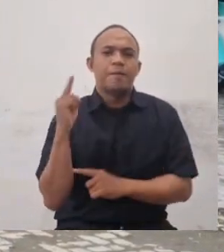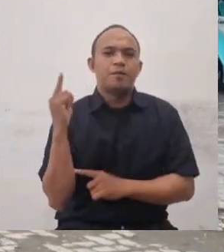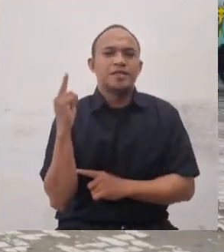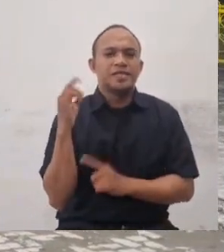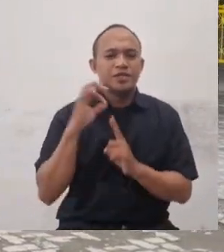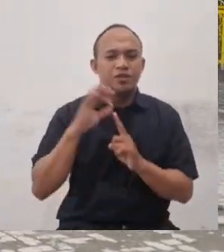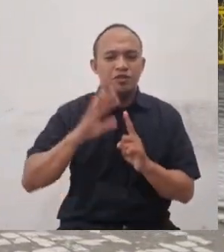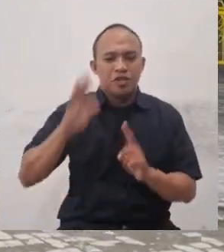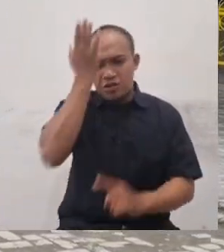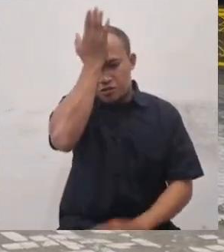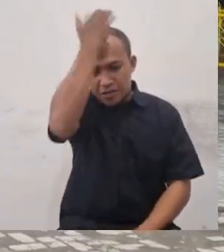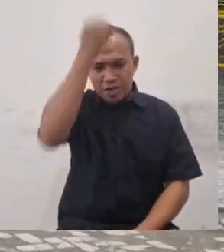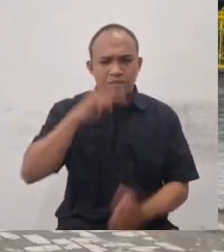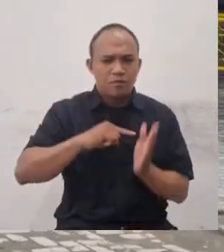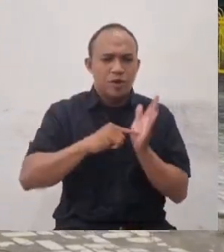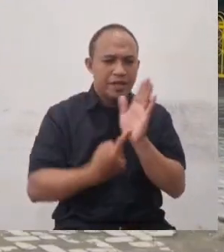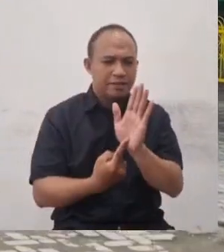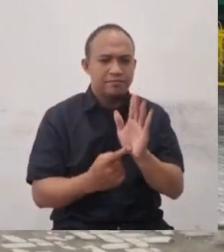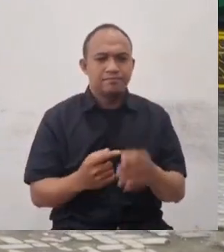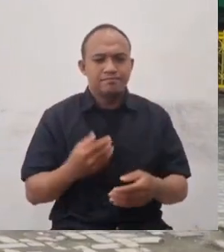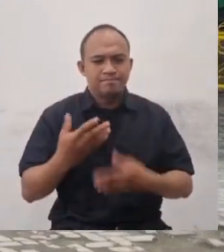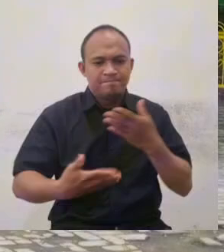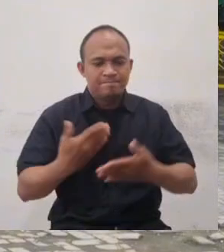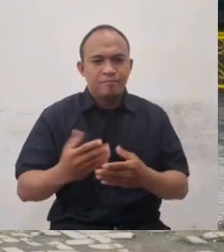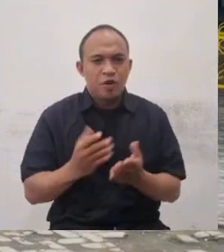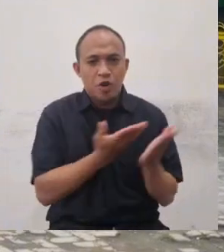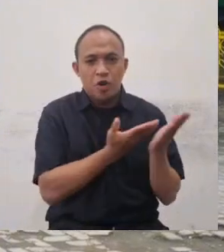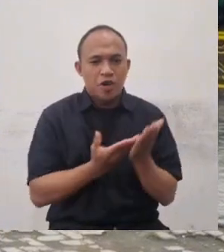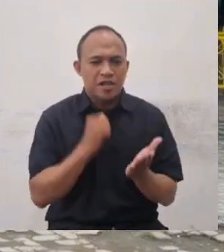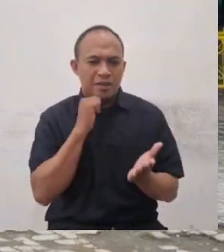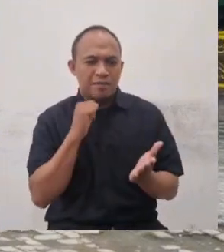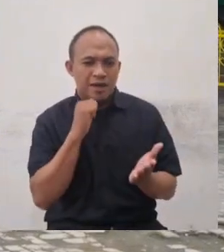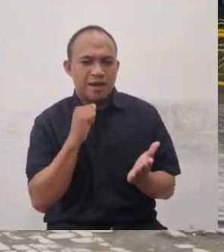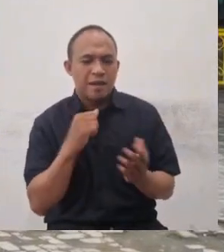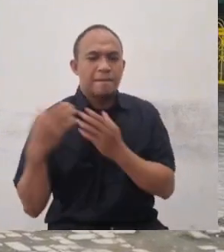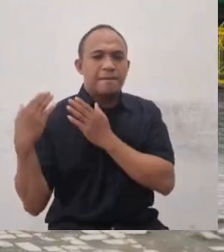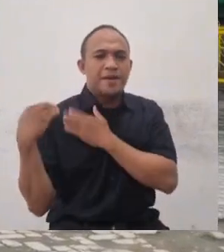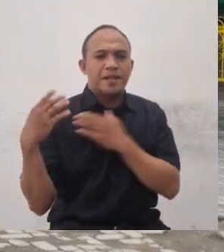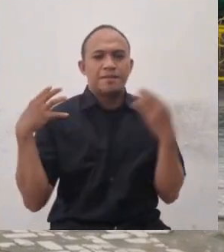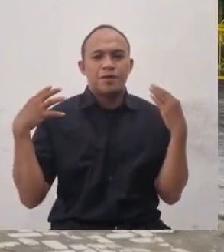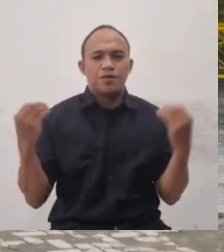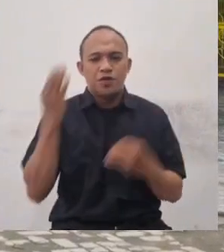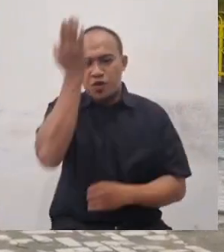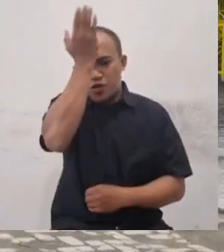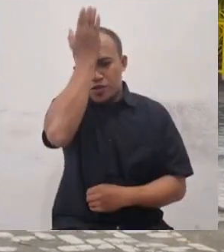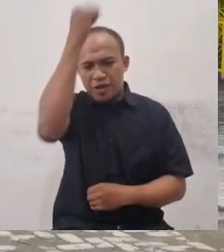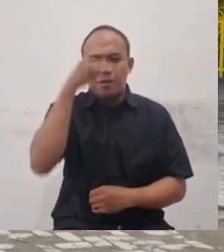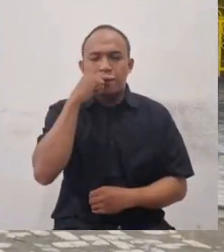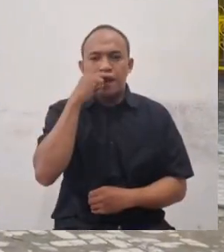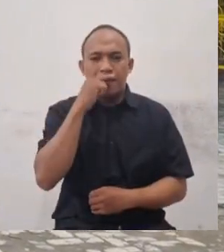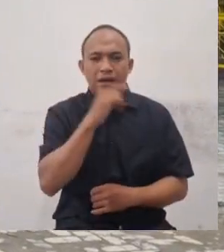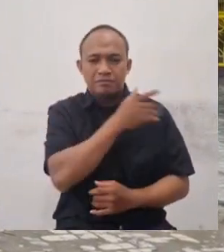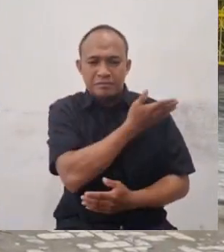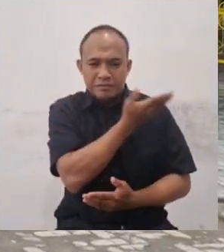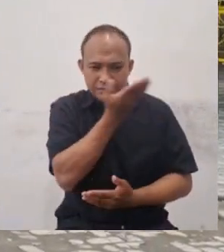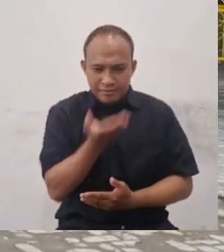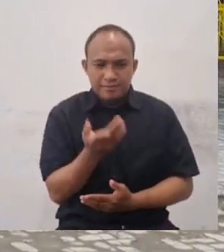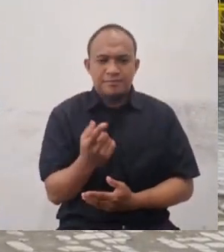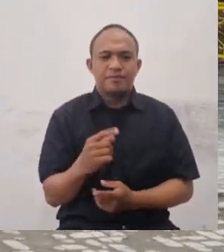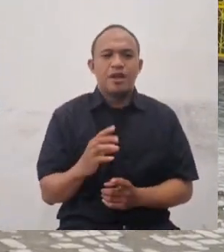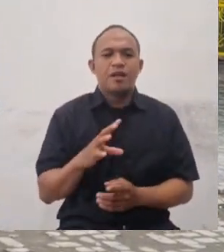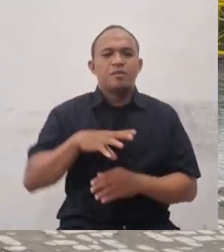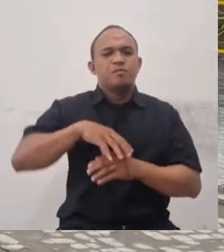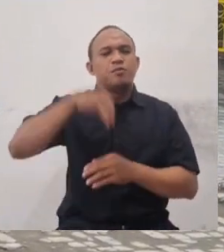Gorontalo telah dimulai. Pencanangan ini dilakukan oleh Penjabat Gubernur Gorontalo Rudy Salahuddin